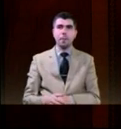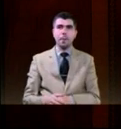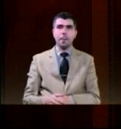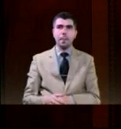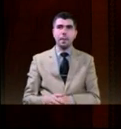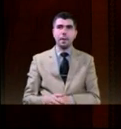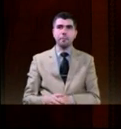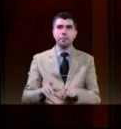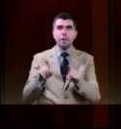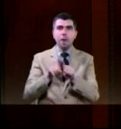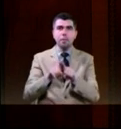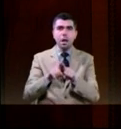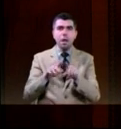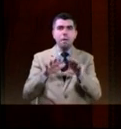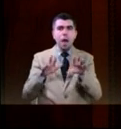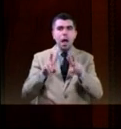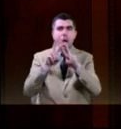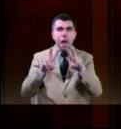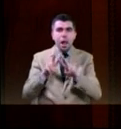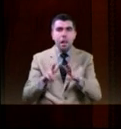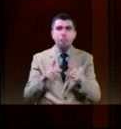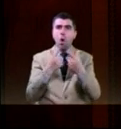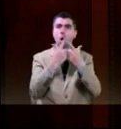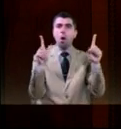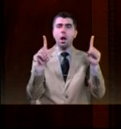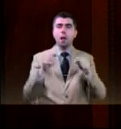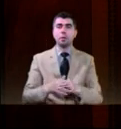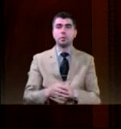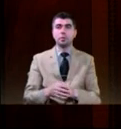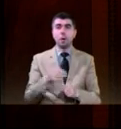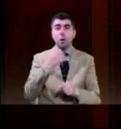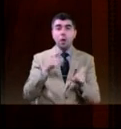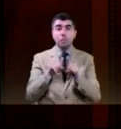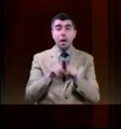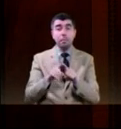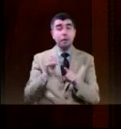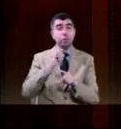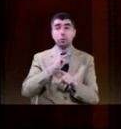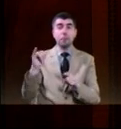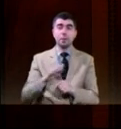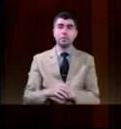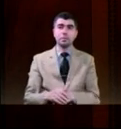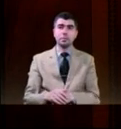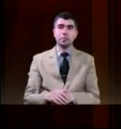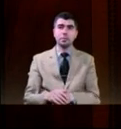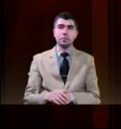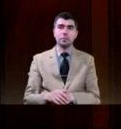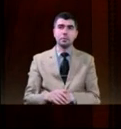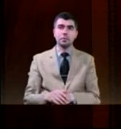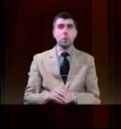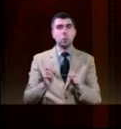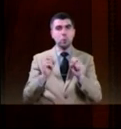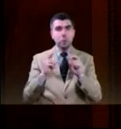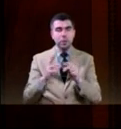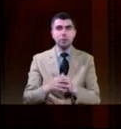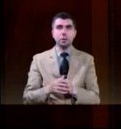وكون يمشي في أرض الله الواسعة ويقلب على ما يدير ويتحرك، ولكن راه ما كاينش اختيار. طيب غادي يكون من الممكن